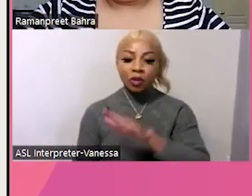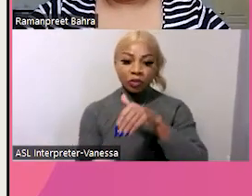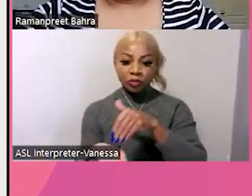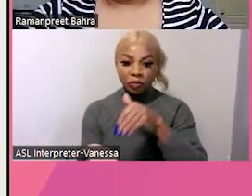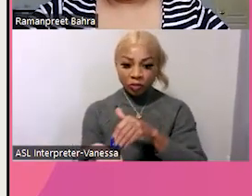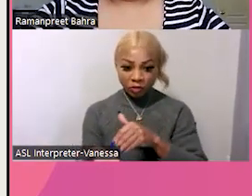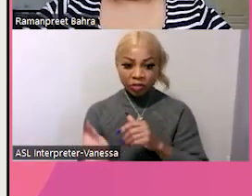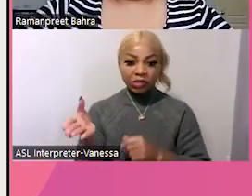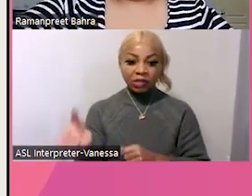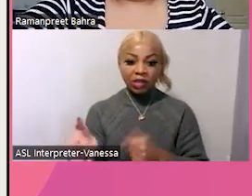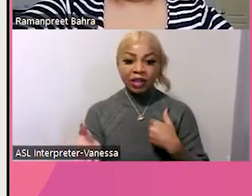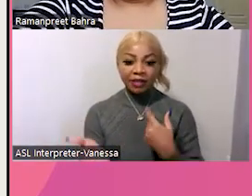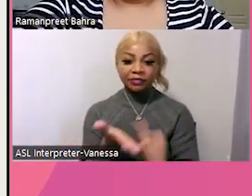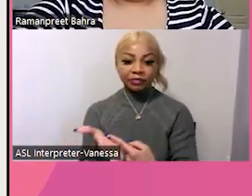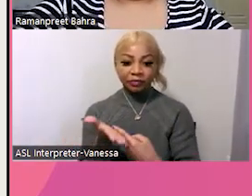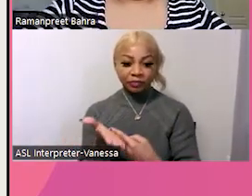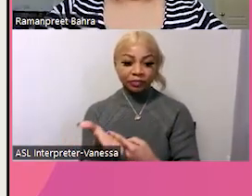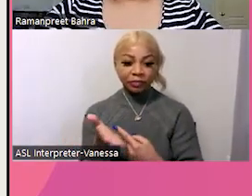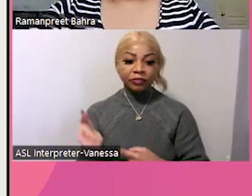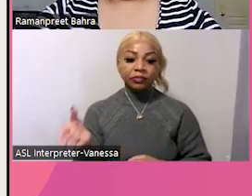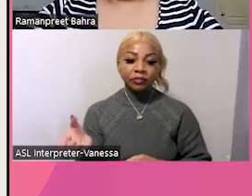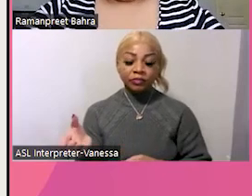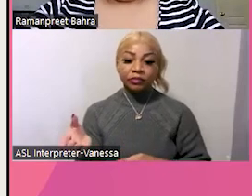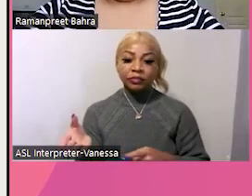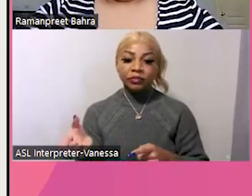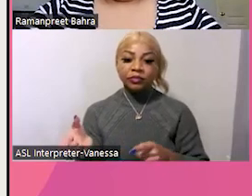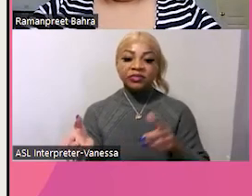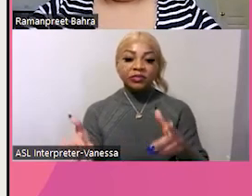de Sally avec le médecin. Donc, on a